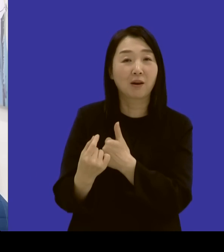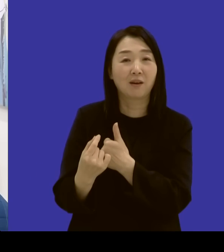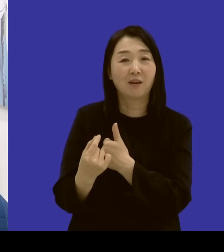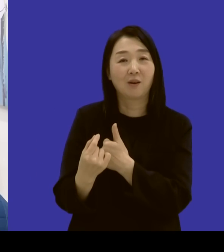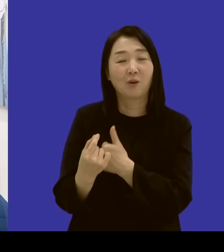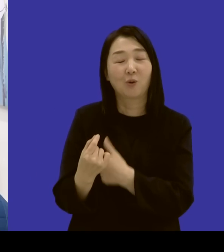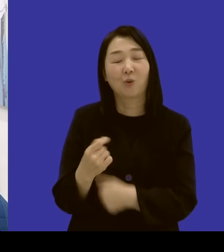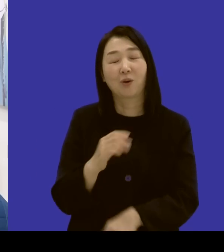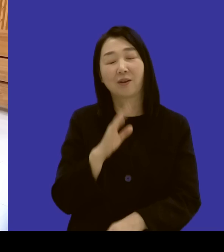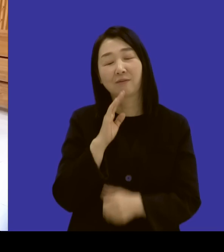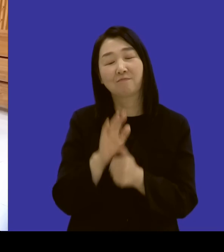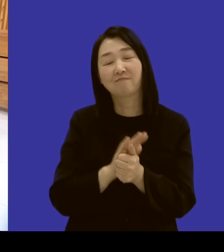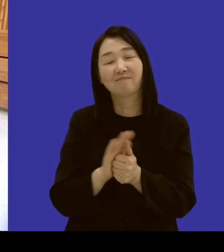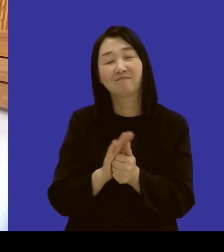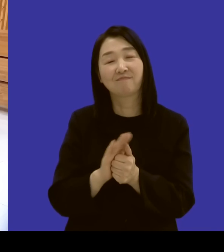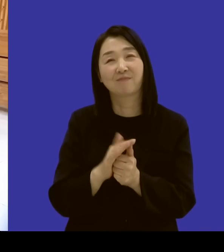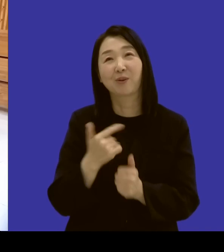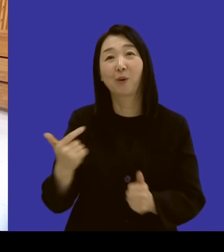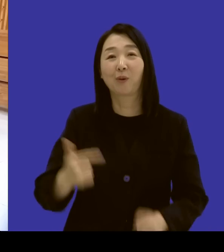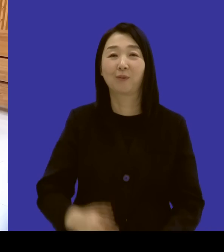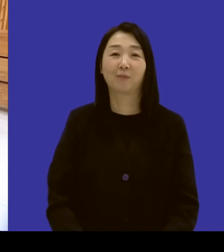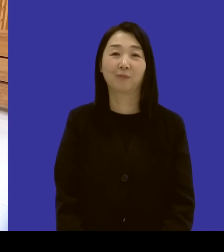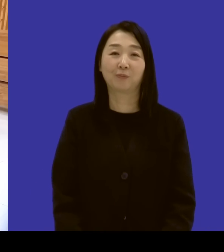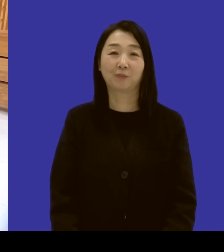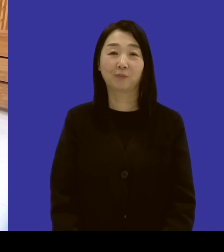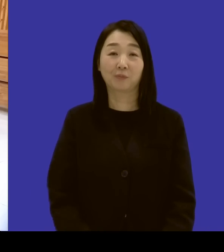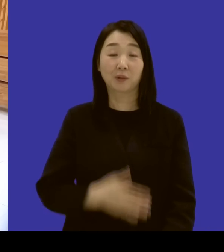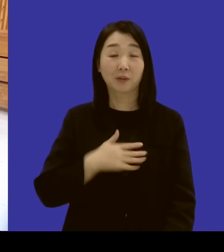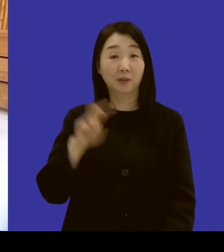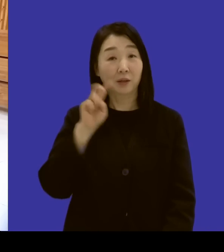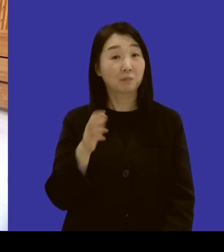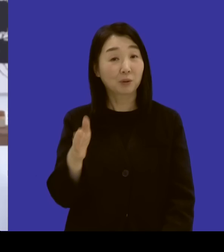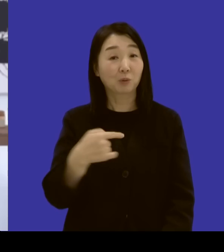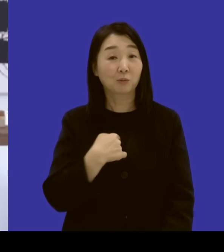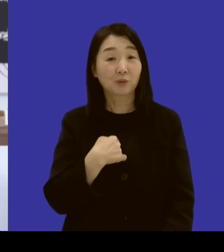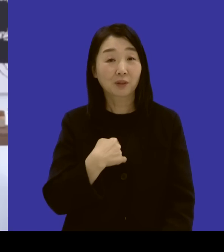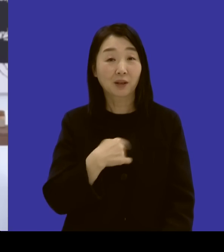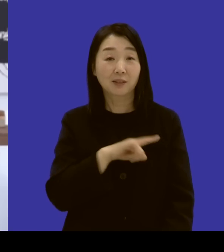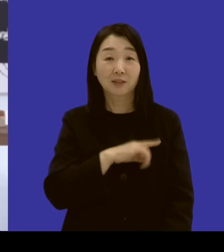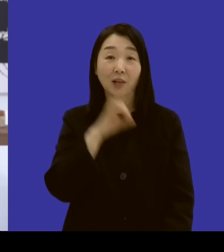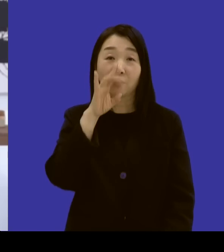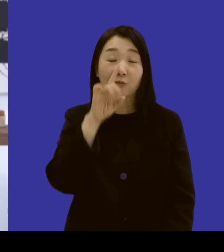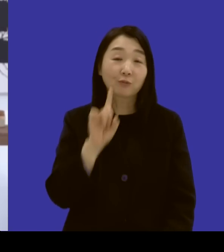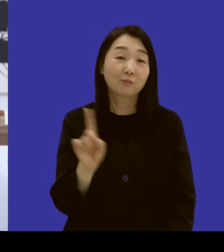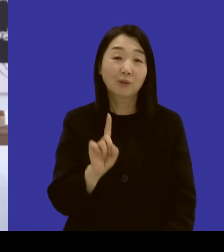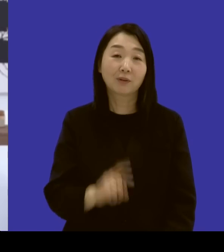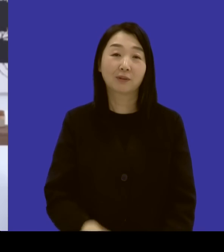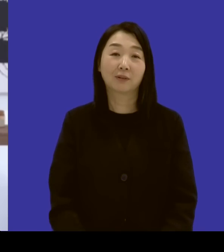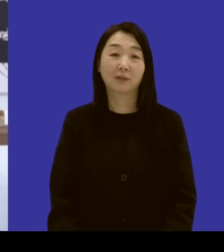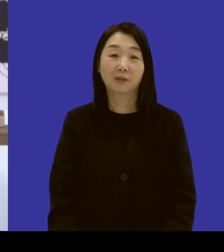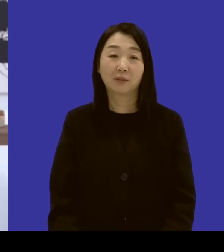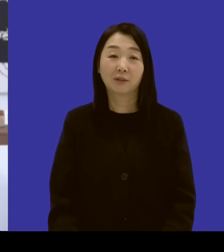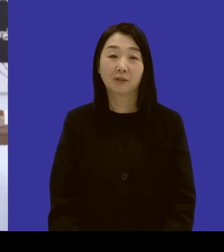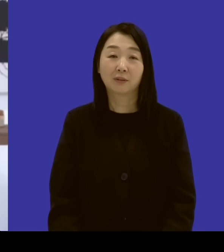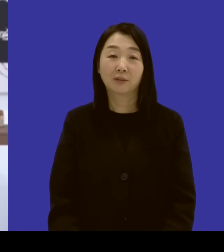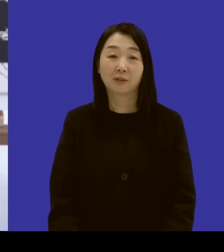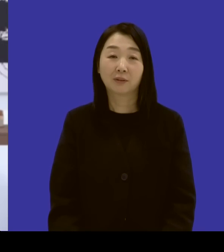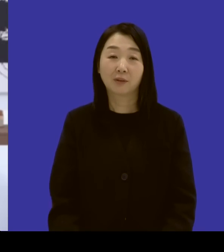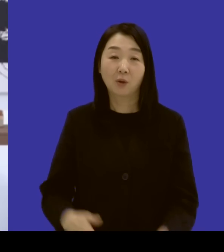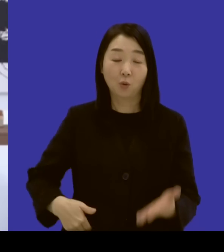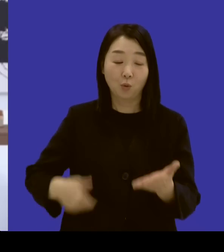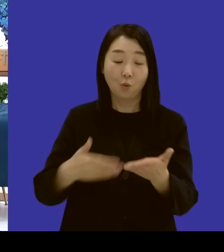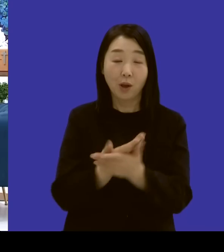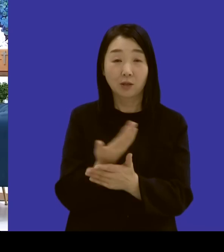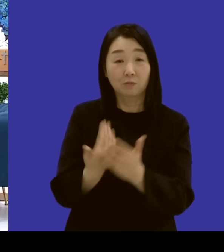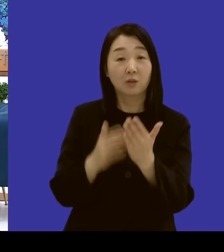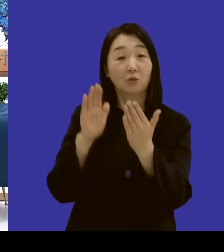엄청났어요. 저는 또 이제 저희가 음악을 하거든요. 그래서 가장 궁금한 포인트는 그 회심의 이유와